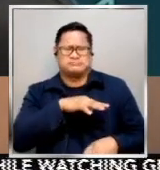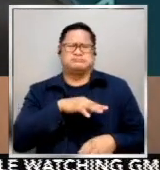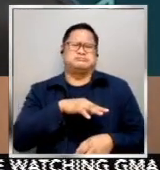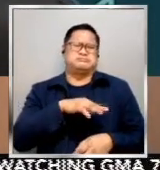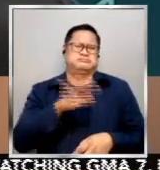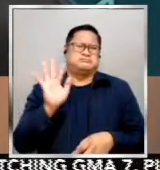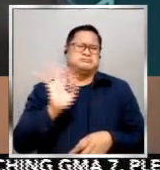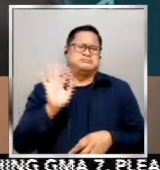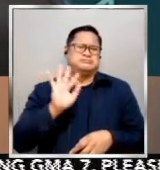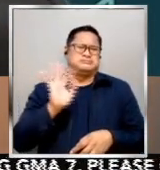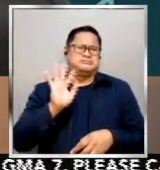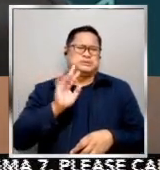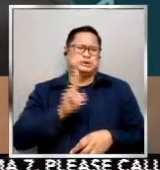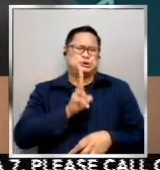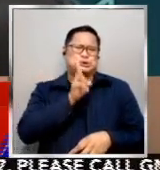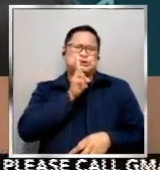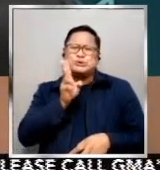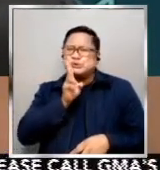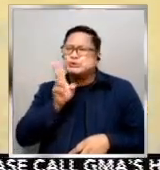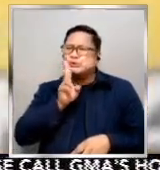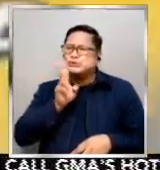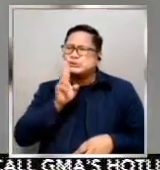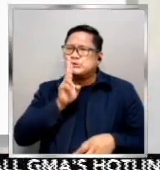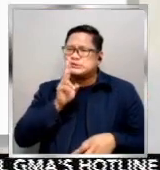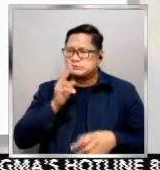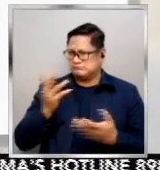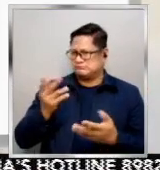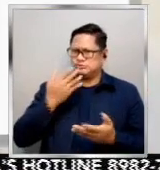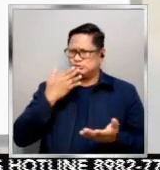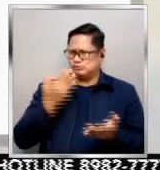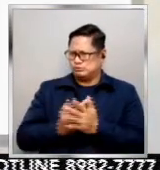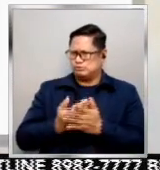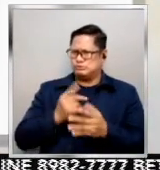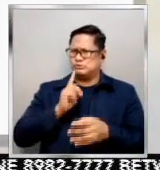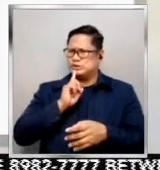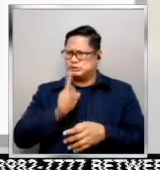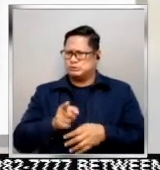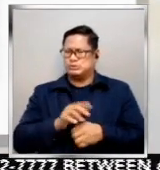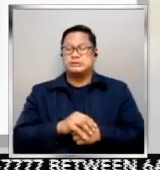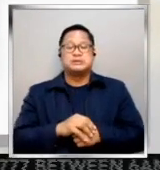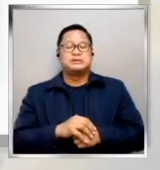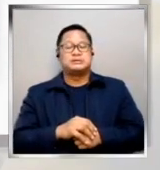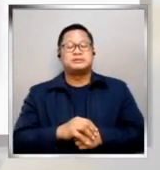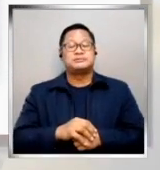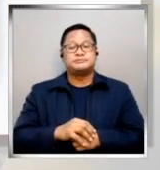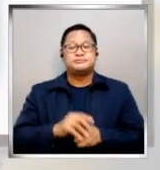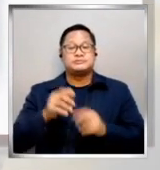magduda na po tayo. Too good to be true, ika nga. JP Soriano, nakatutok 24 oras.